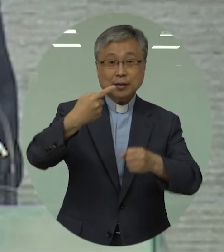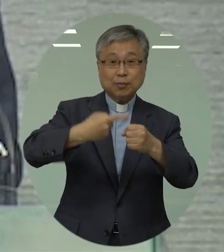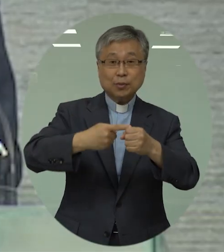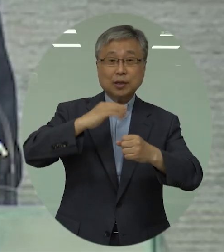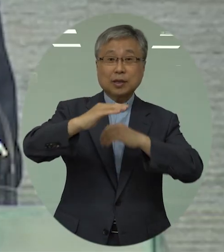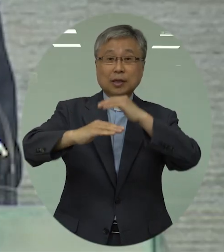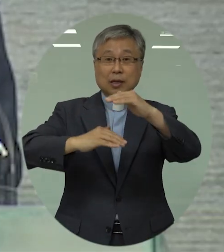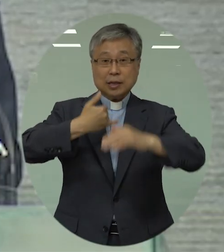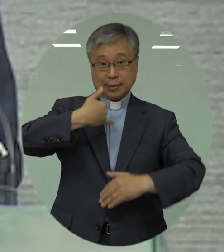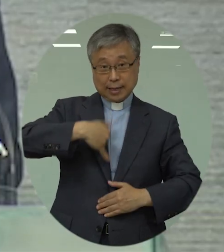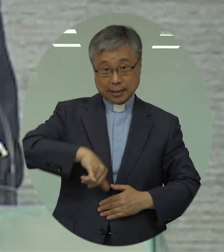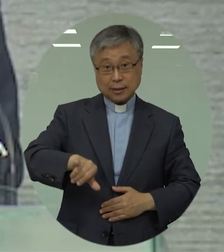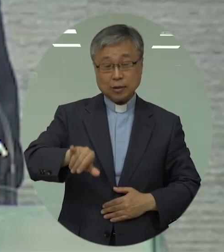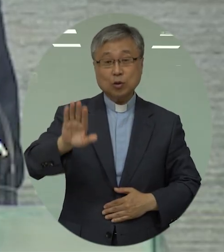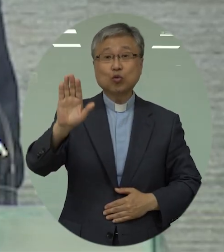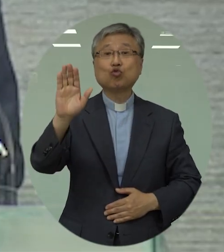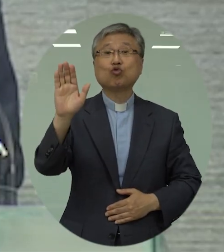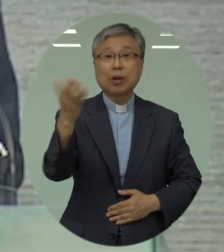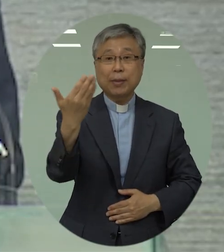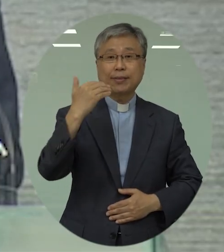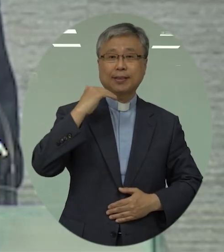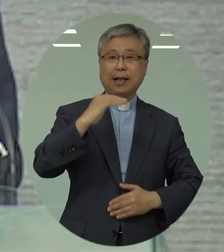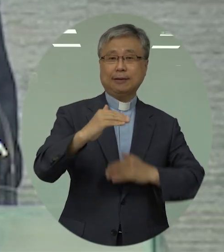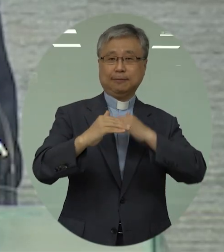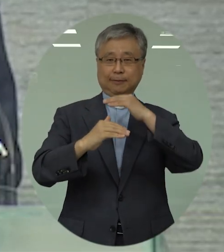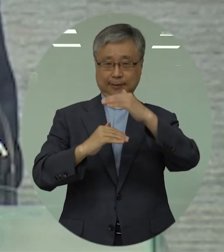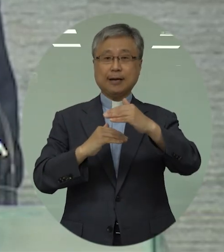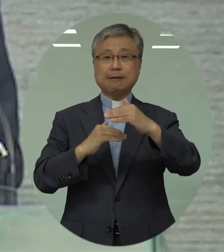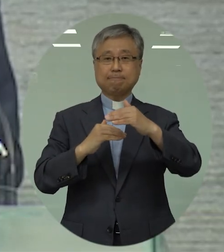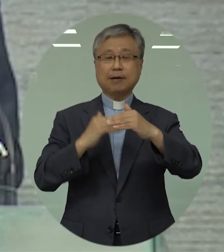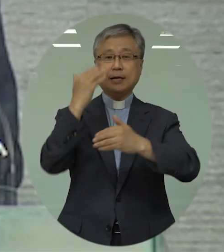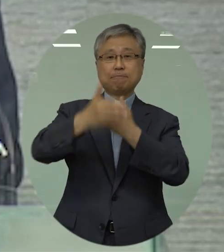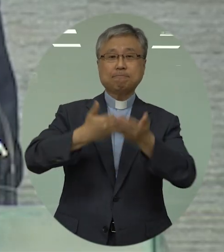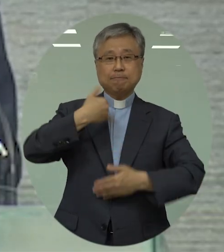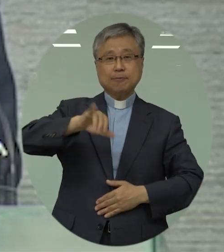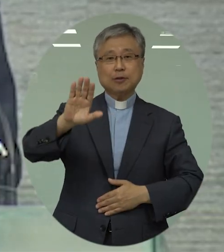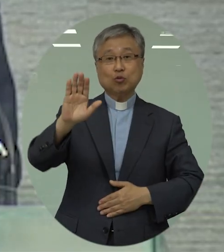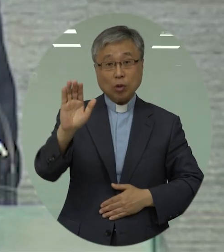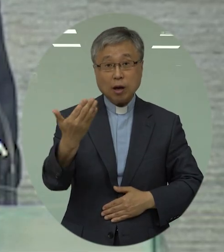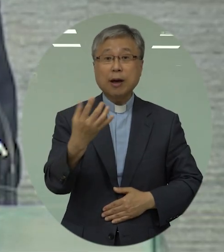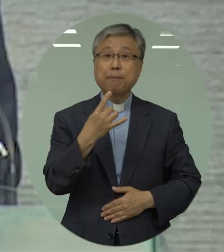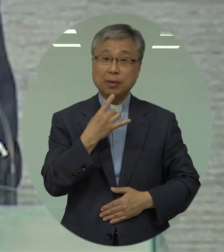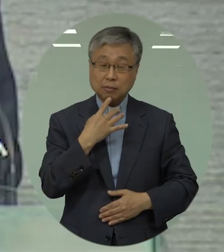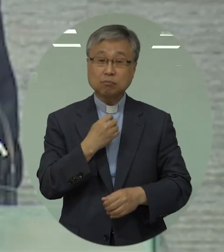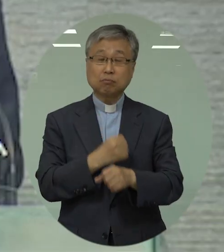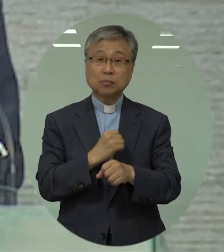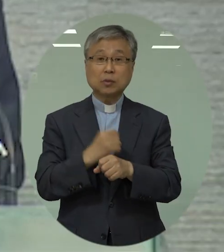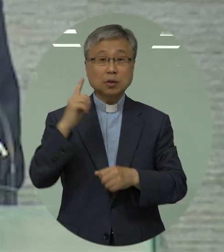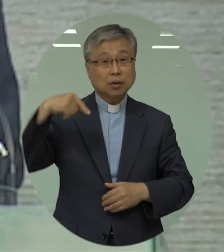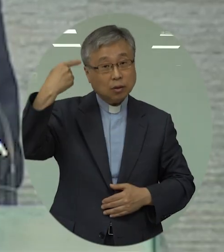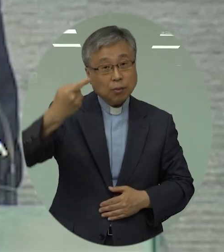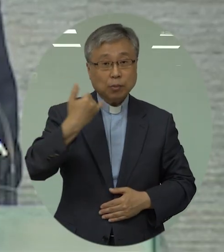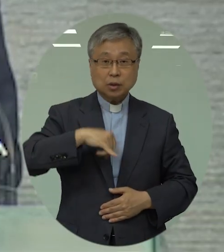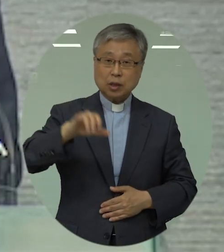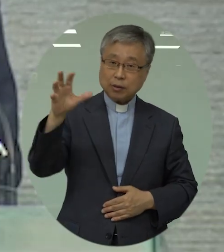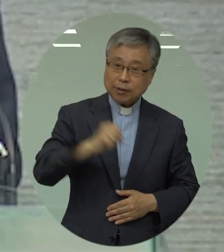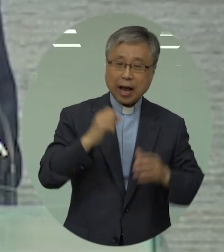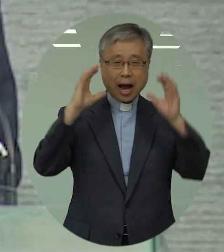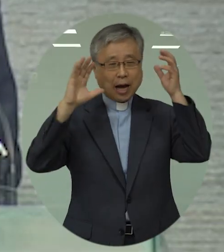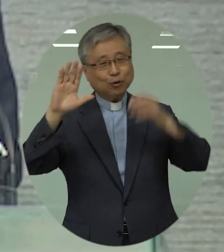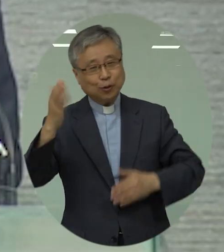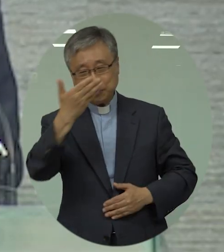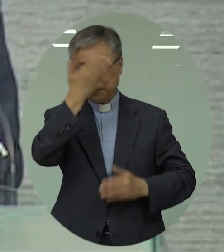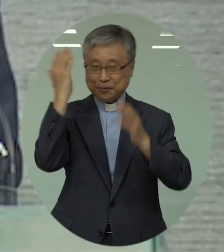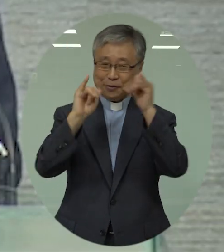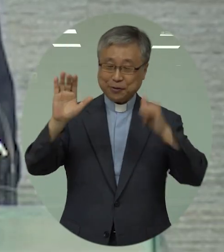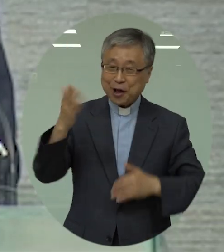단계가 자녀됨의 단계, 하나님의 자녀가 되는 거예요. 일단 하나님의 자녀가 돼야 그 다음에 자녀로서 뭐 아이도 되고